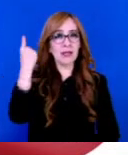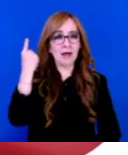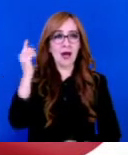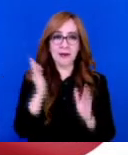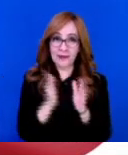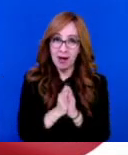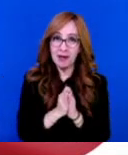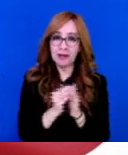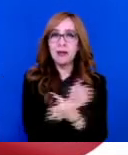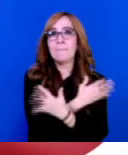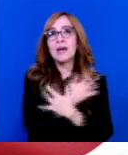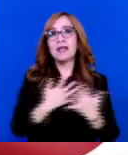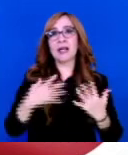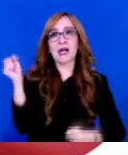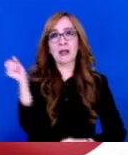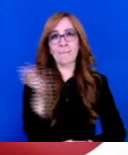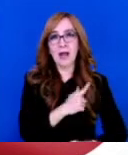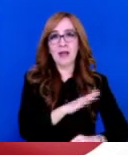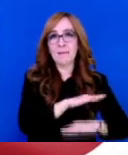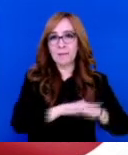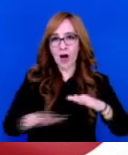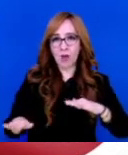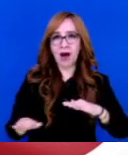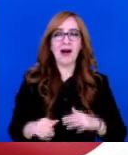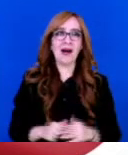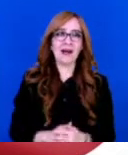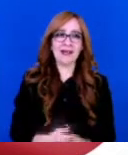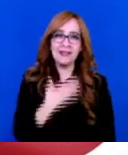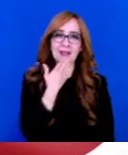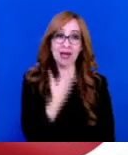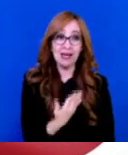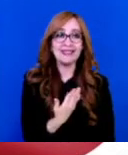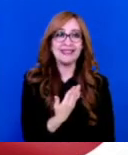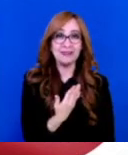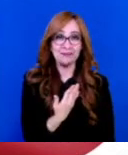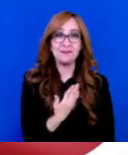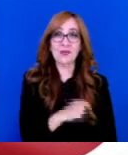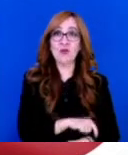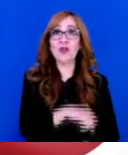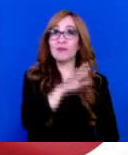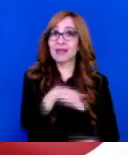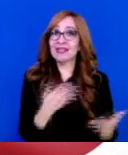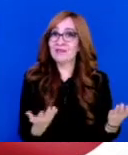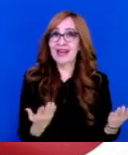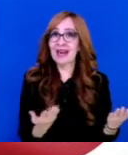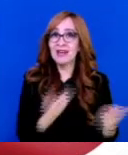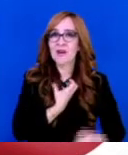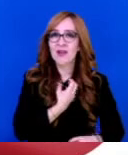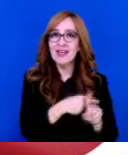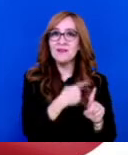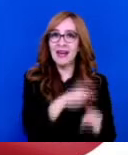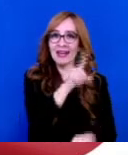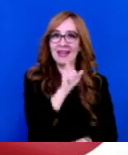pada lapisan masyarakat yang paling bawah. Terima kasih. Masih ada waktu, Bapak. Masih ada waktu, Bapak. Masih ada waktu, ingin ditambahkan?